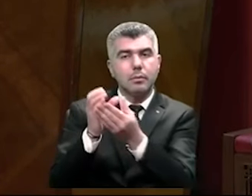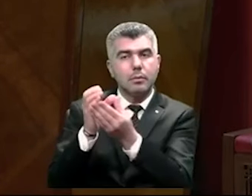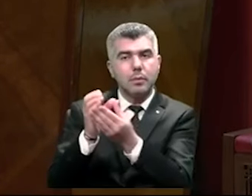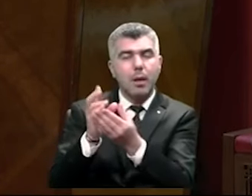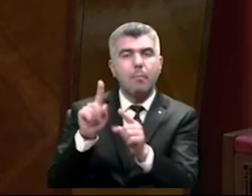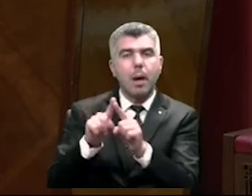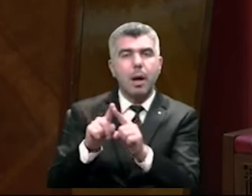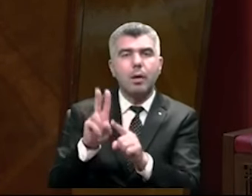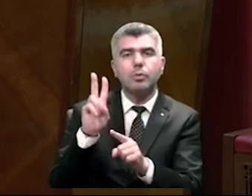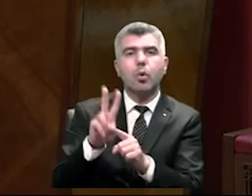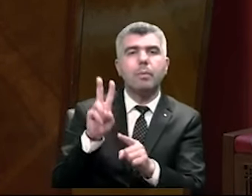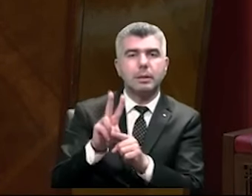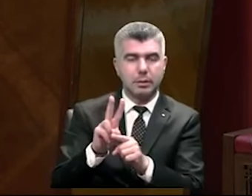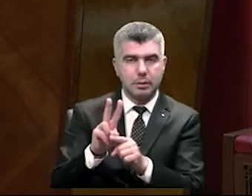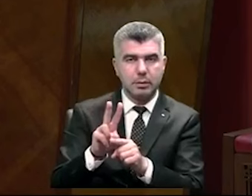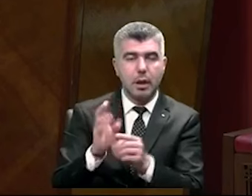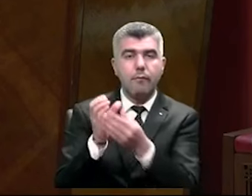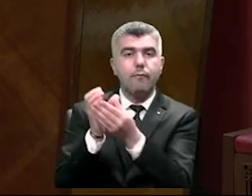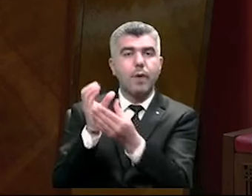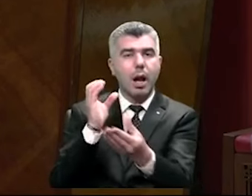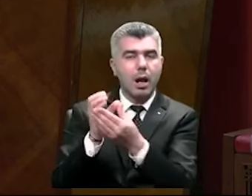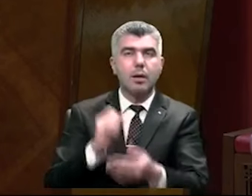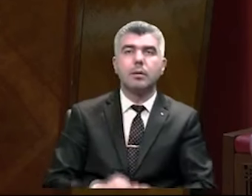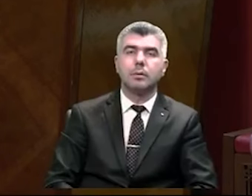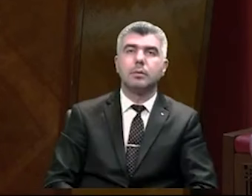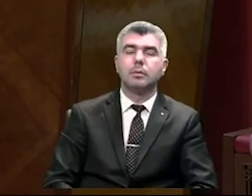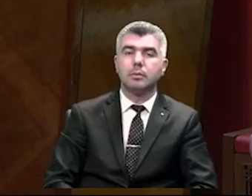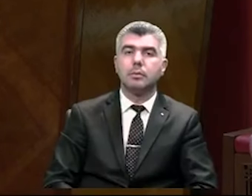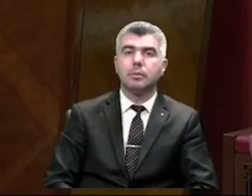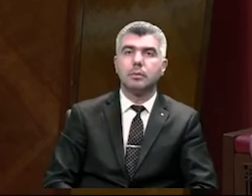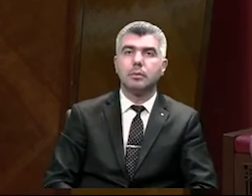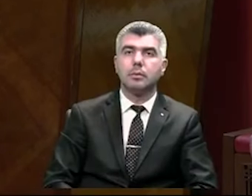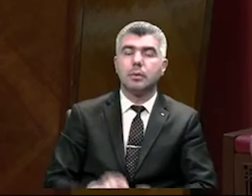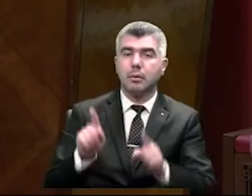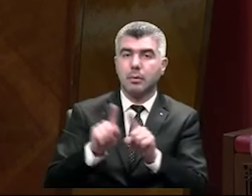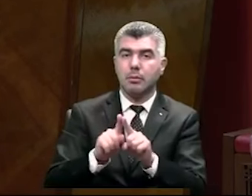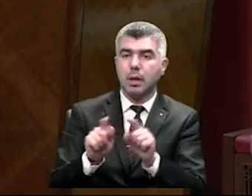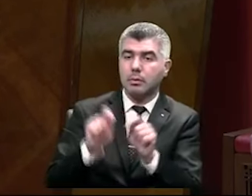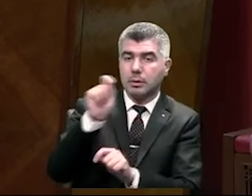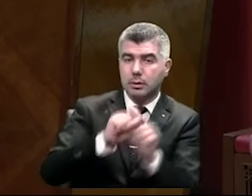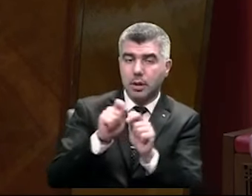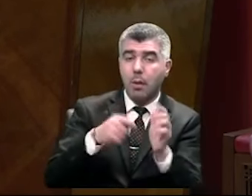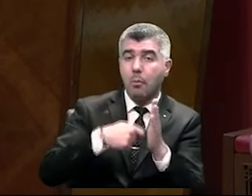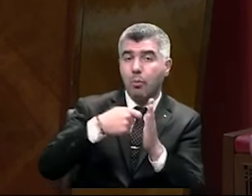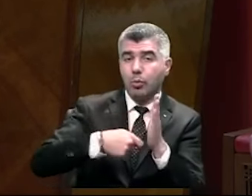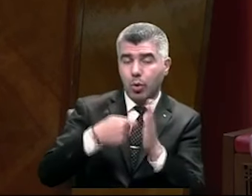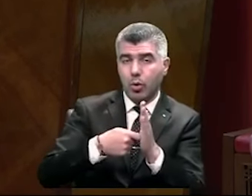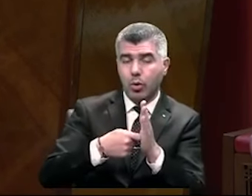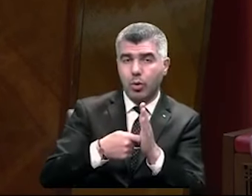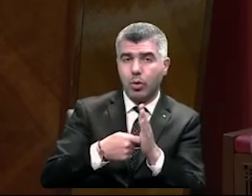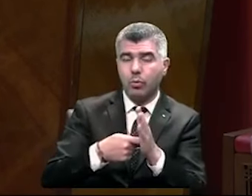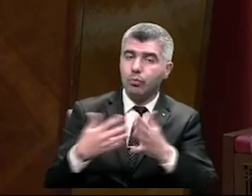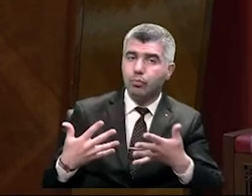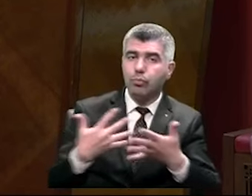الح فلا هذه الخاصه يعني تنجزوا هذ المشاريع هذه عاده